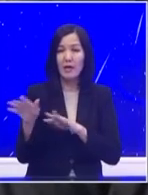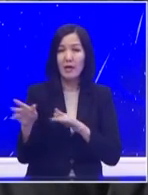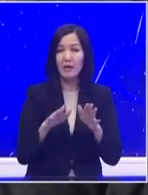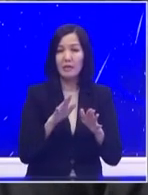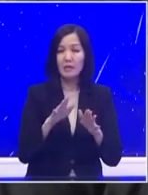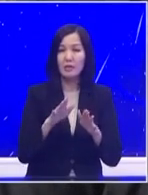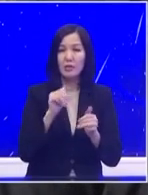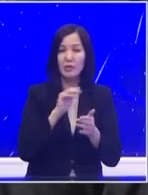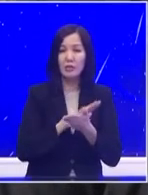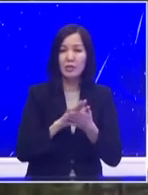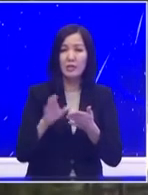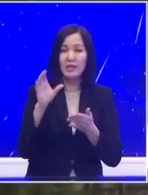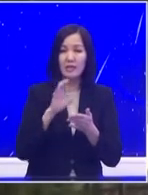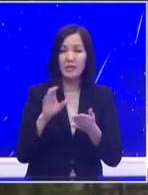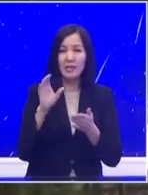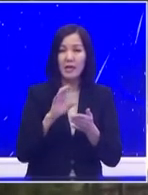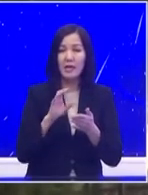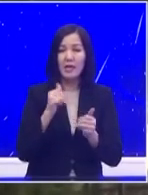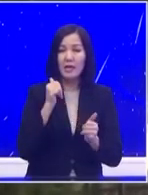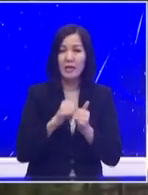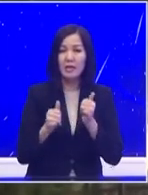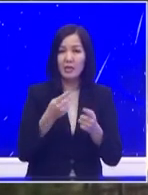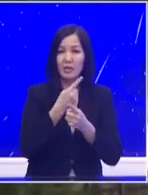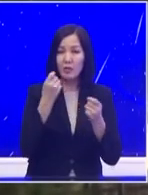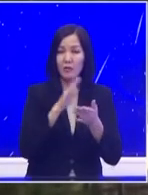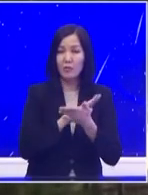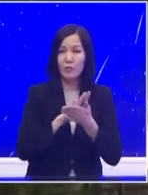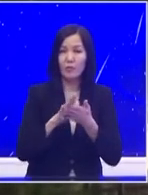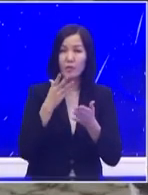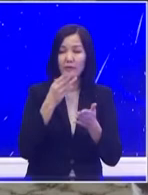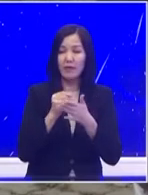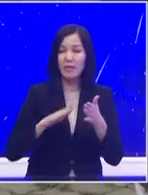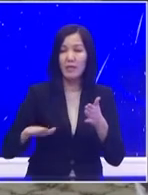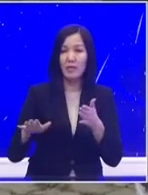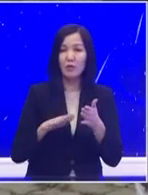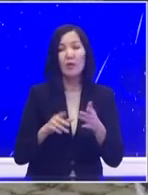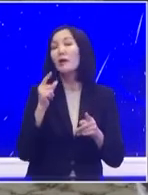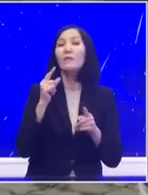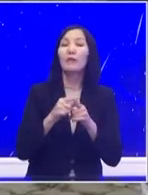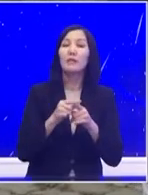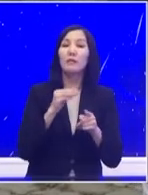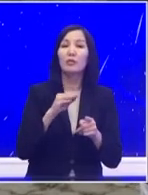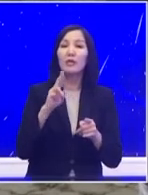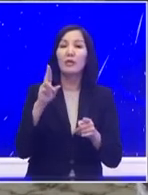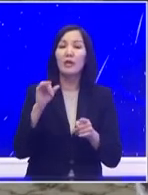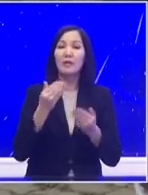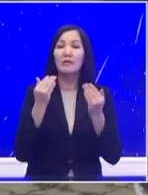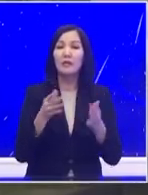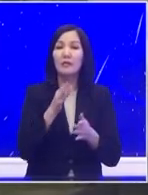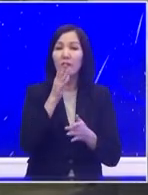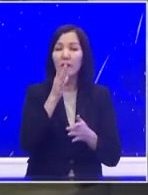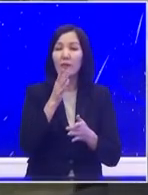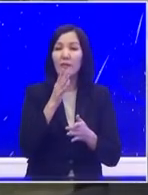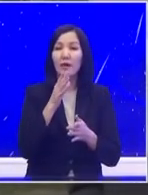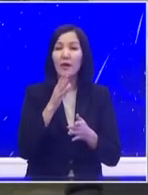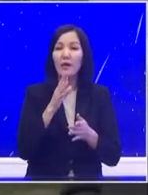среда». Постоянно будем оповещать предпринимателей и жителей убирать прилегающие территории. По словам представителей ЖКХ, в настоящее время законного